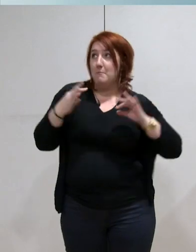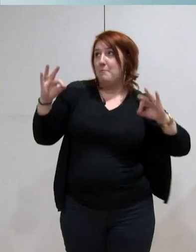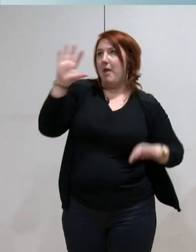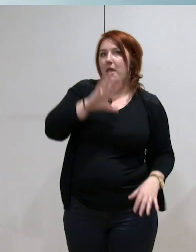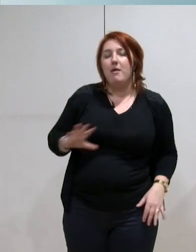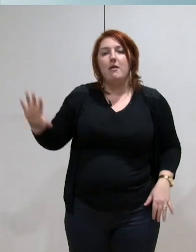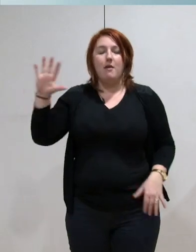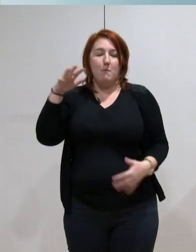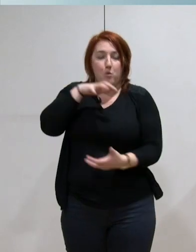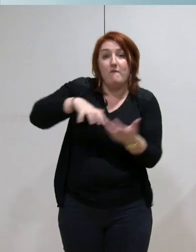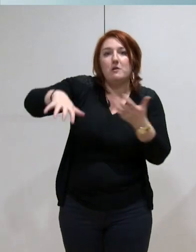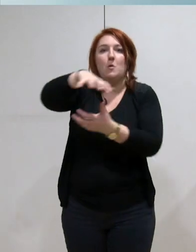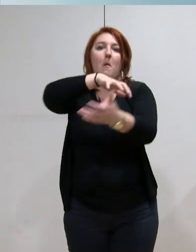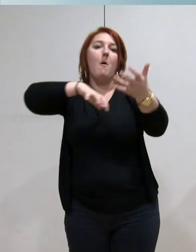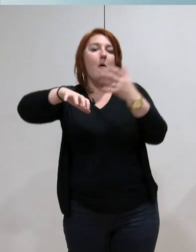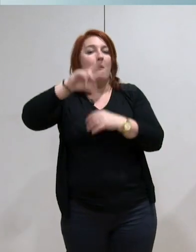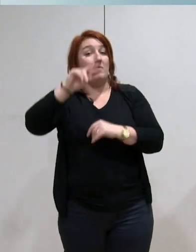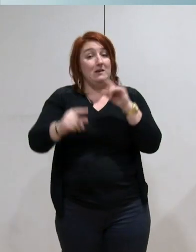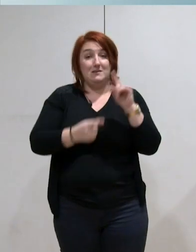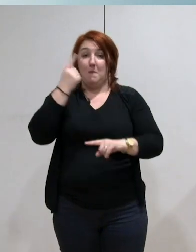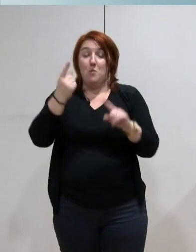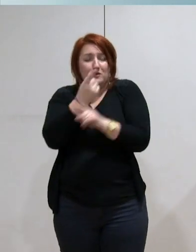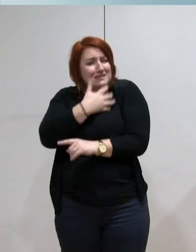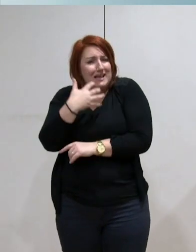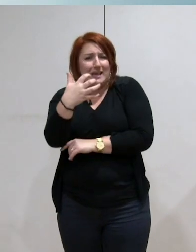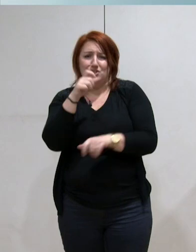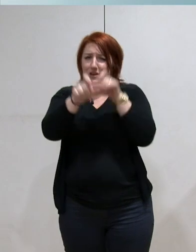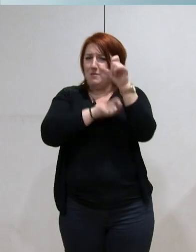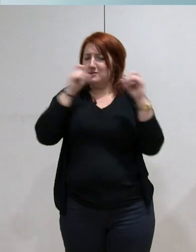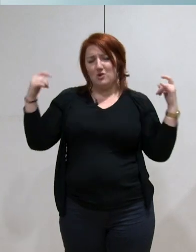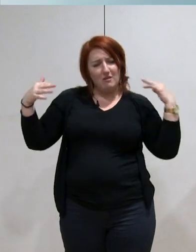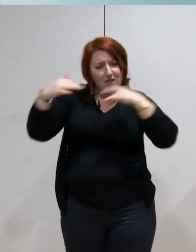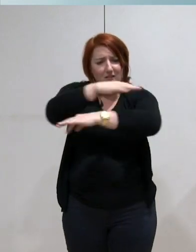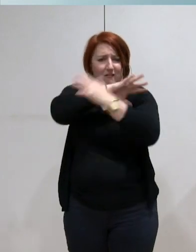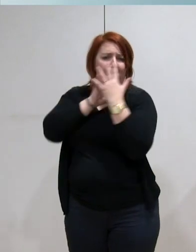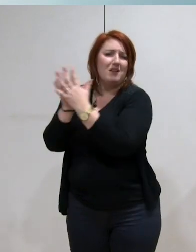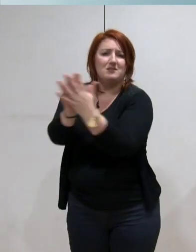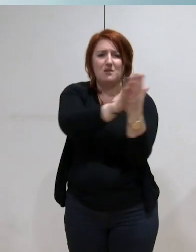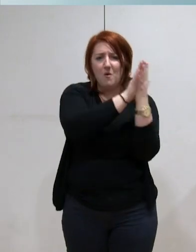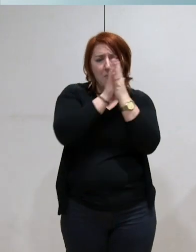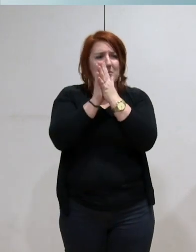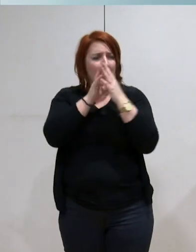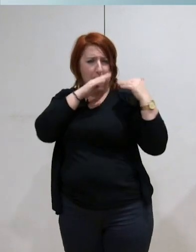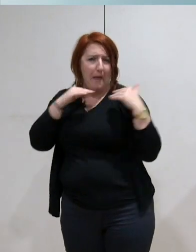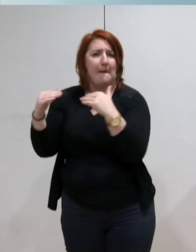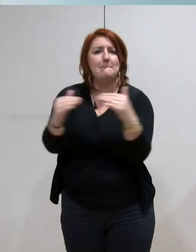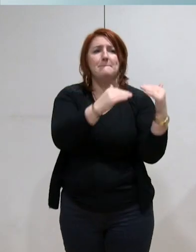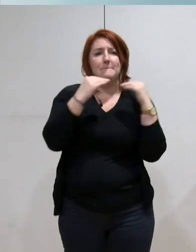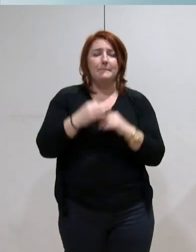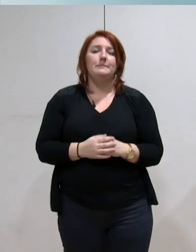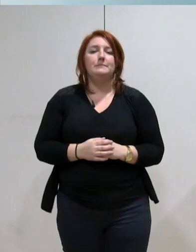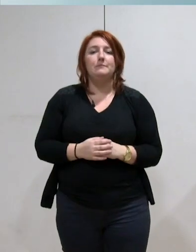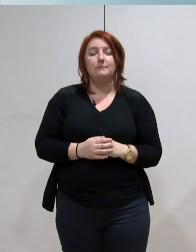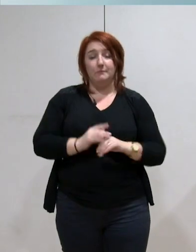cultiver des temps où les gens se rassemblent autour de ce qu'ils ont en commun au sens large du terme c'est une fête qui